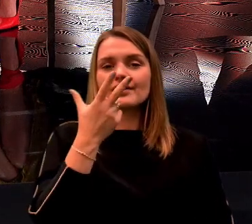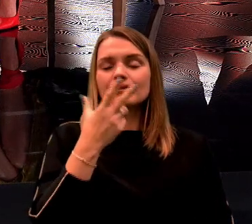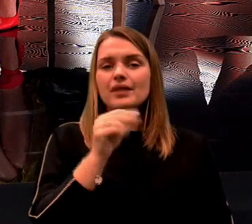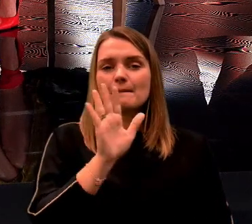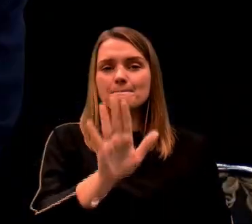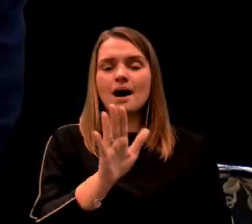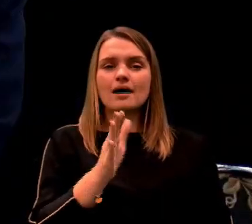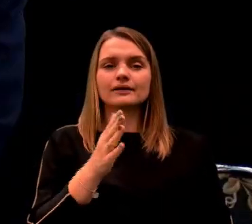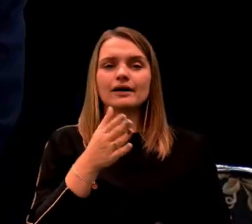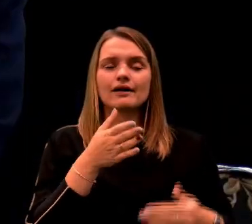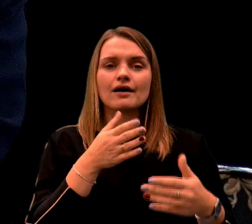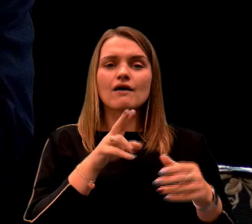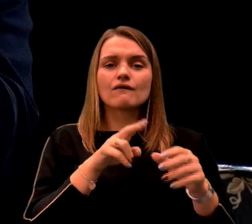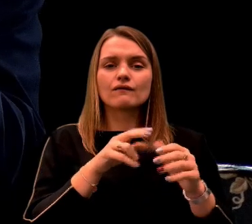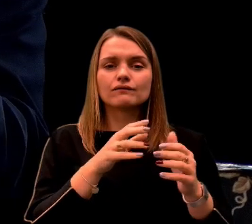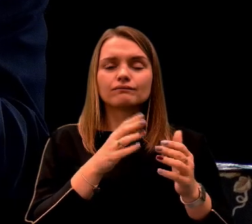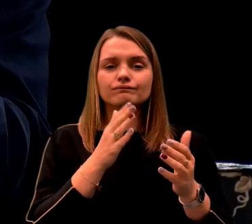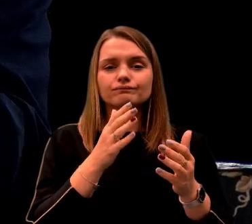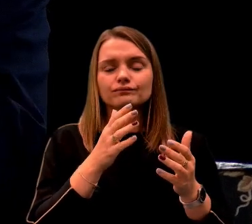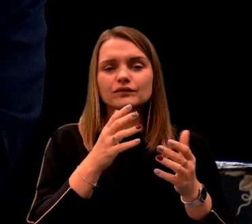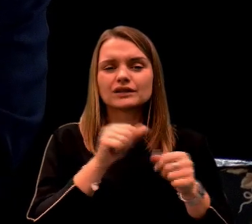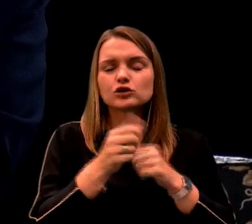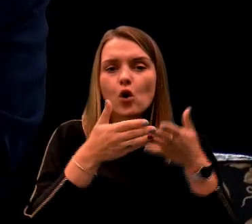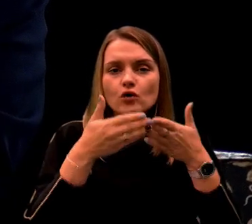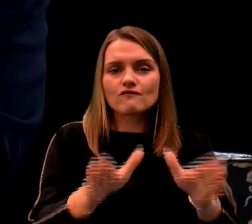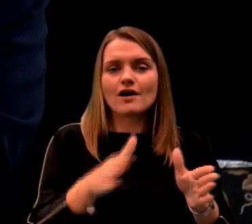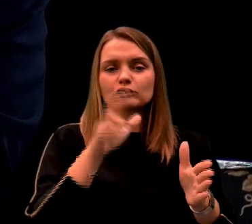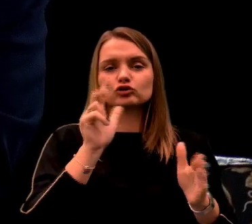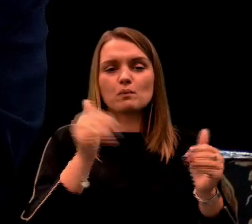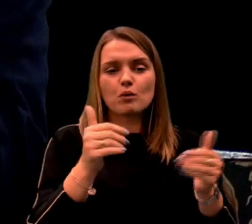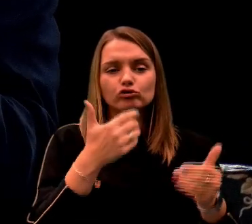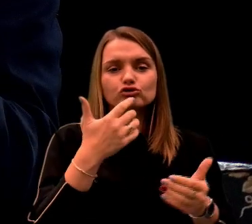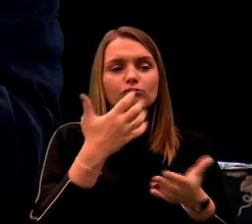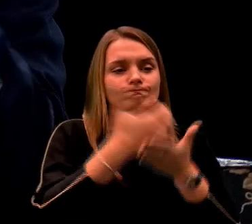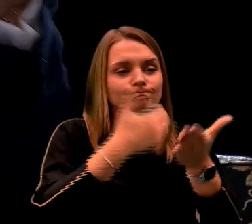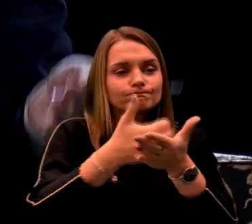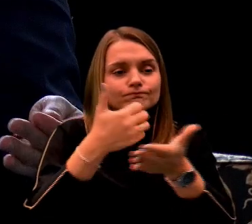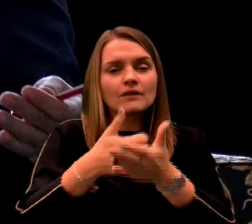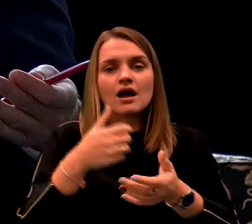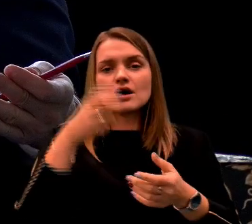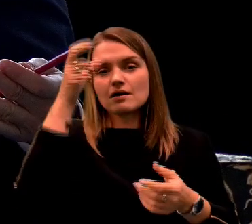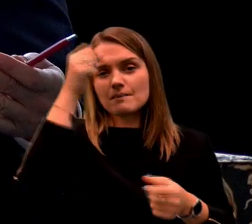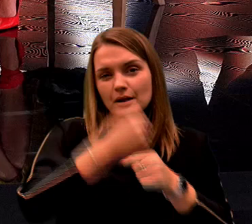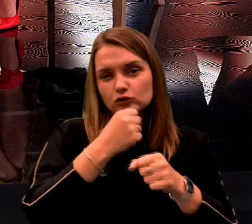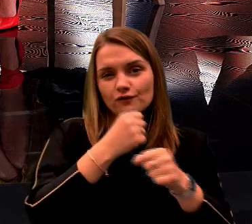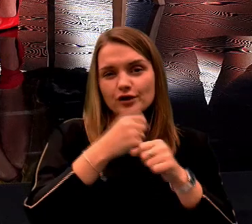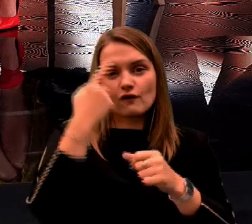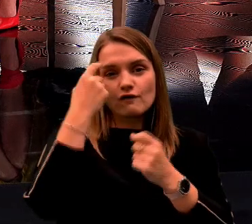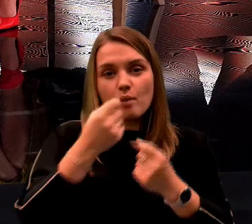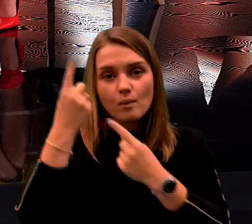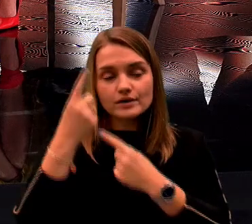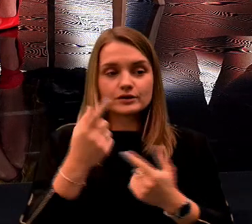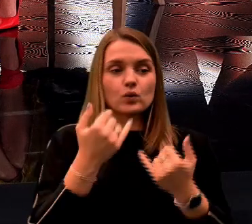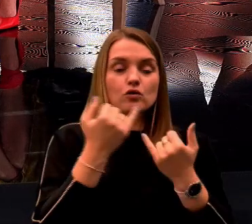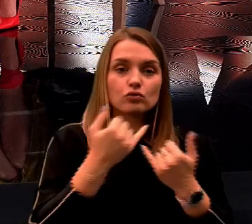jest otwarty i może czerpać od pracowników. Bardzo często się zdarza, że pracownicy mają dobre pomysły, inne